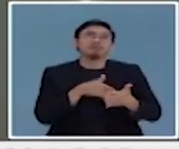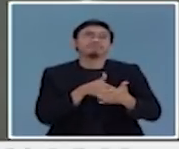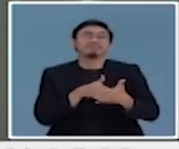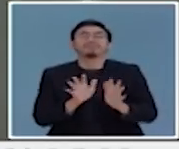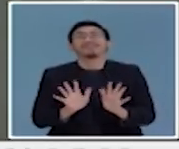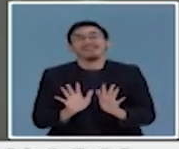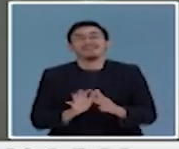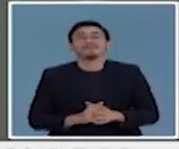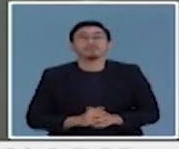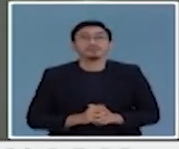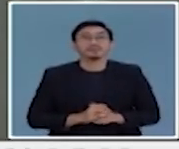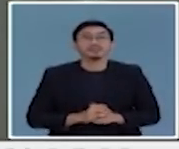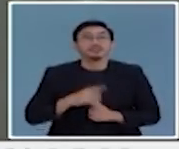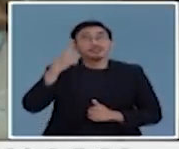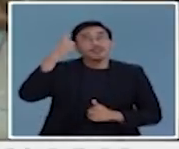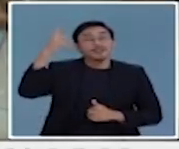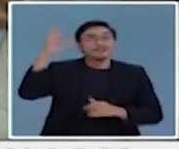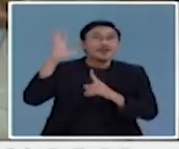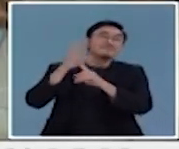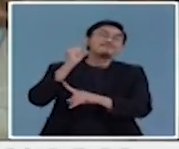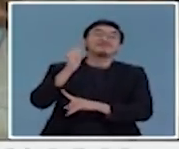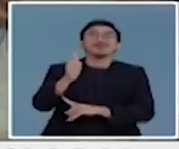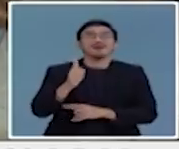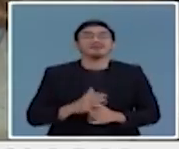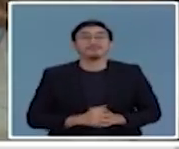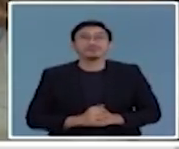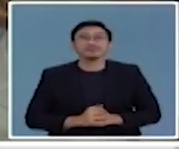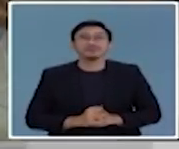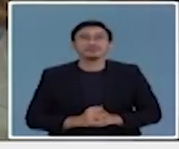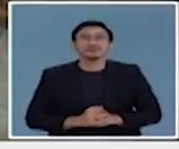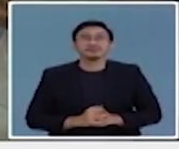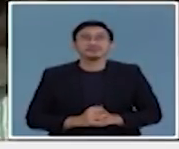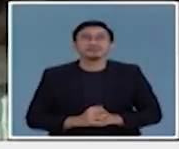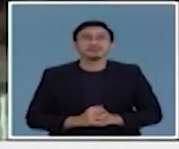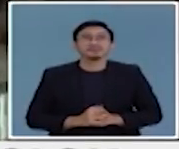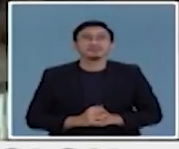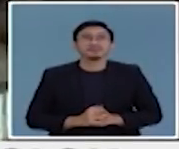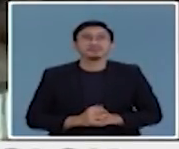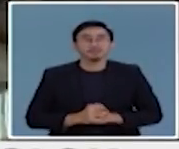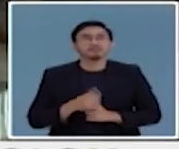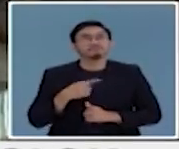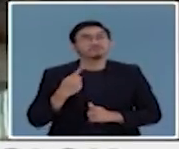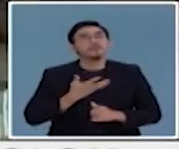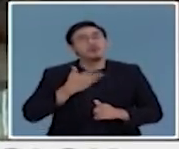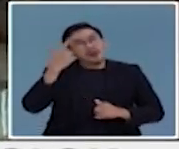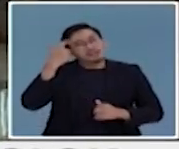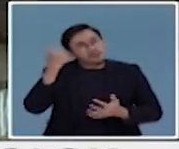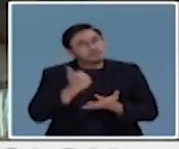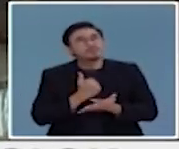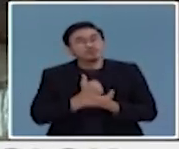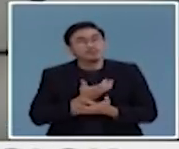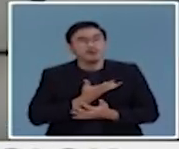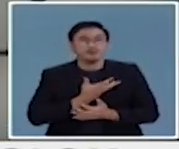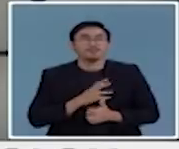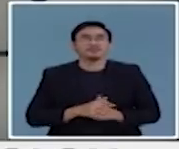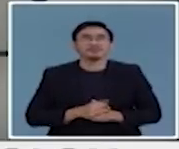cita-cita para mahasiswa ataupun orang-orang yang ingin benar-benar belajar gitu. Baik, Mas Saiful sendiri apakah